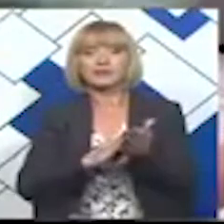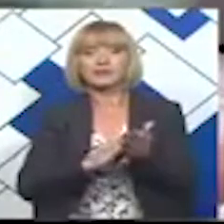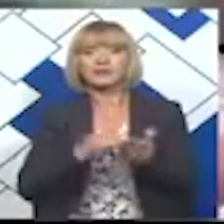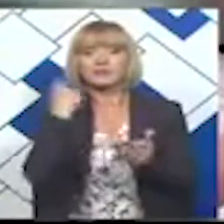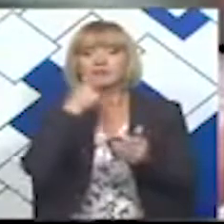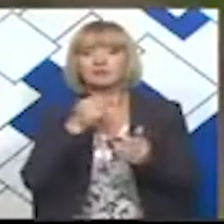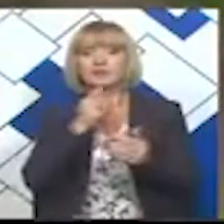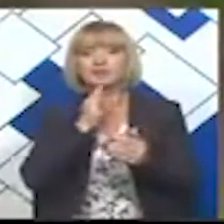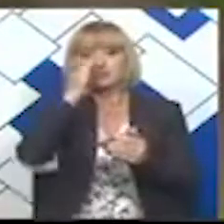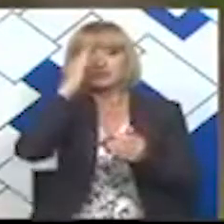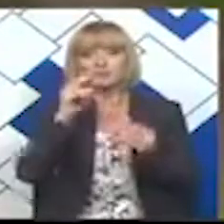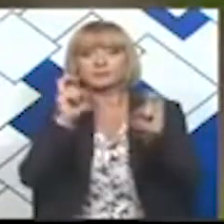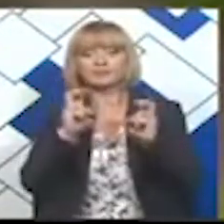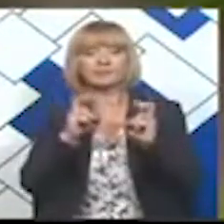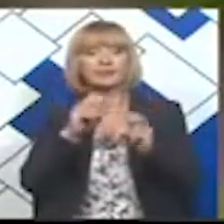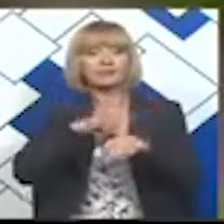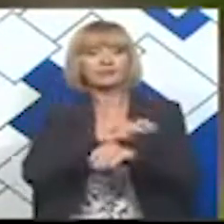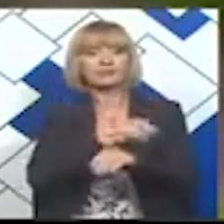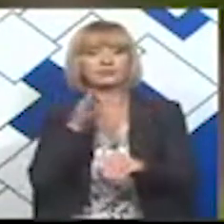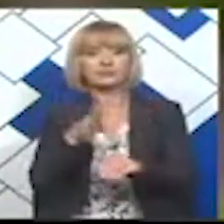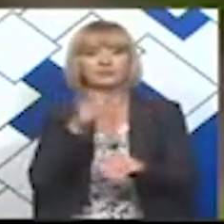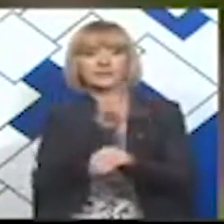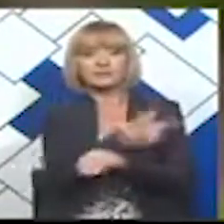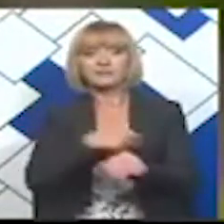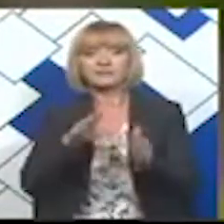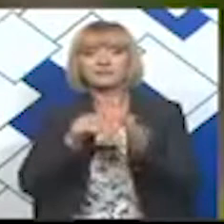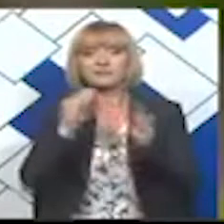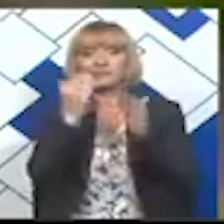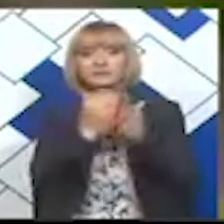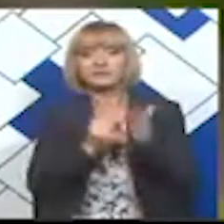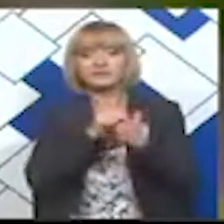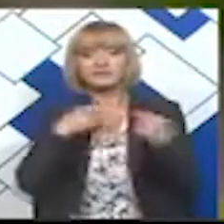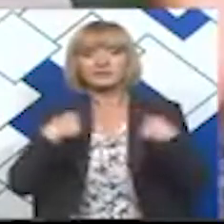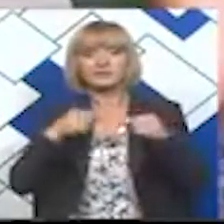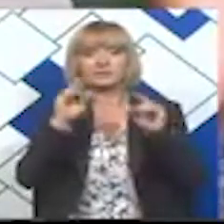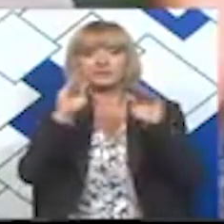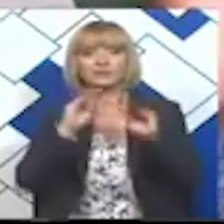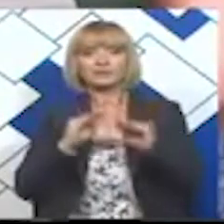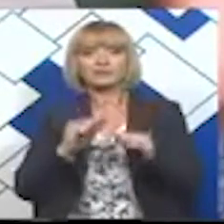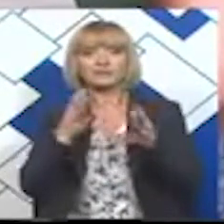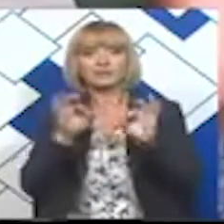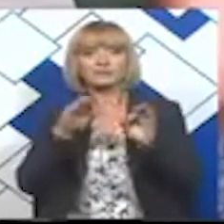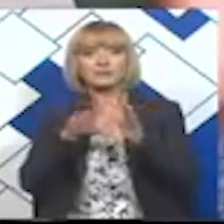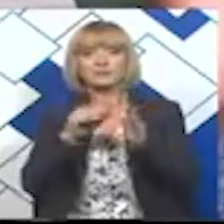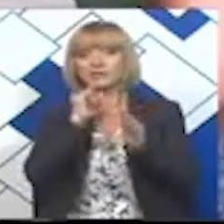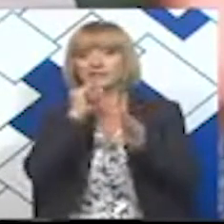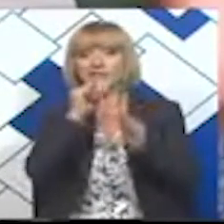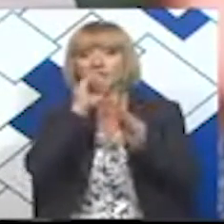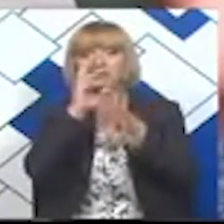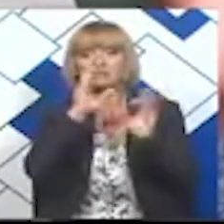ნიშნით. ისევე თქვით, პარტიაში 4000 წევრი ხავთ საარჩევნო სიას თავად აკომპლექტებენ და მათ თავისუფალ არჩევანში ვერავინ ვერ